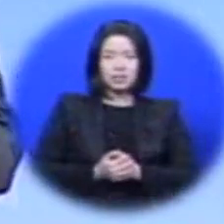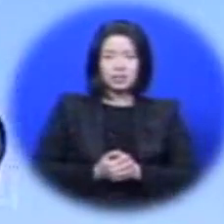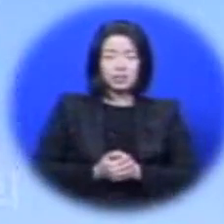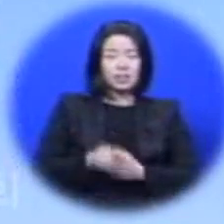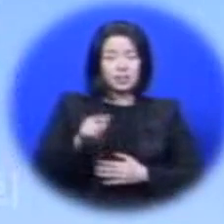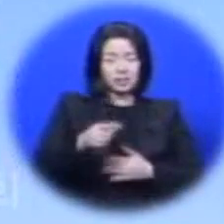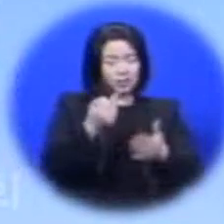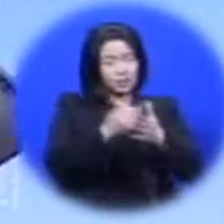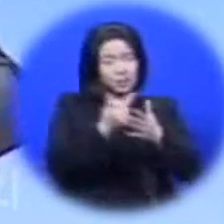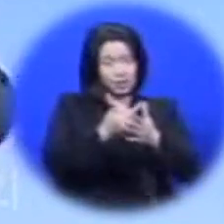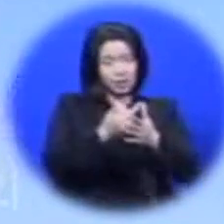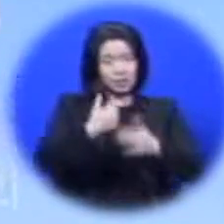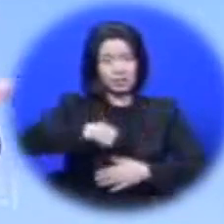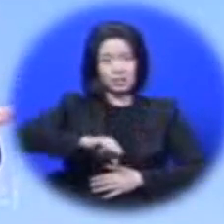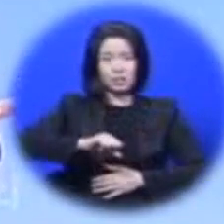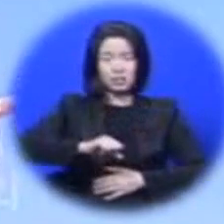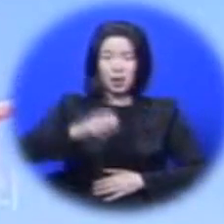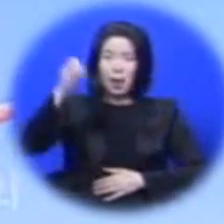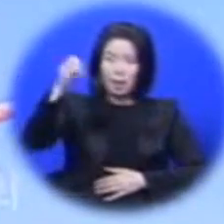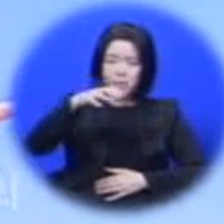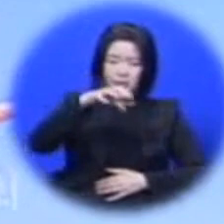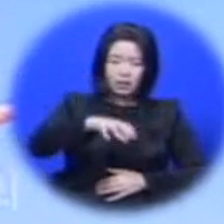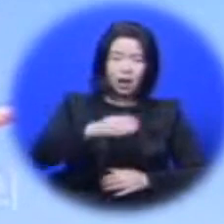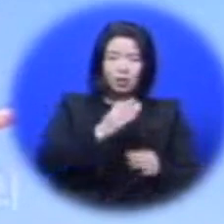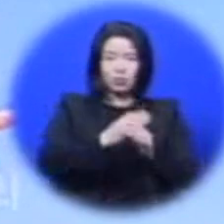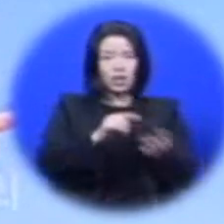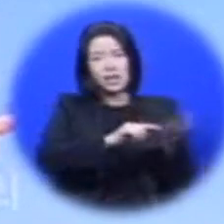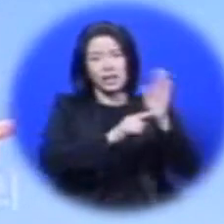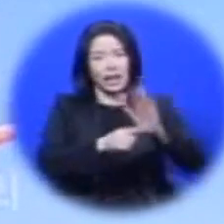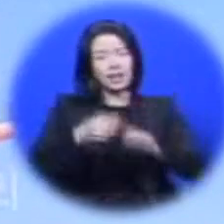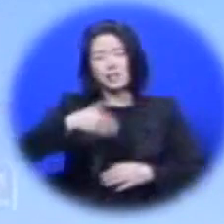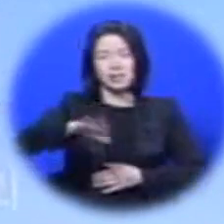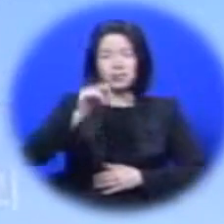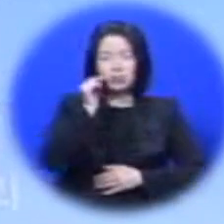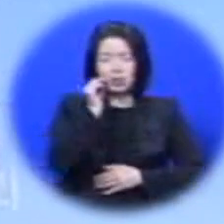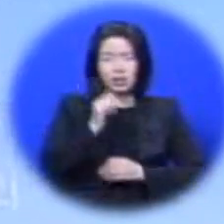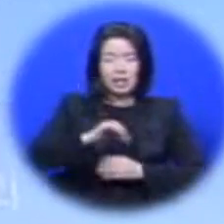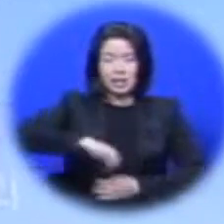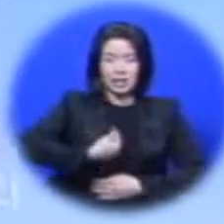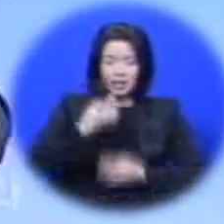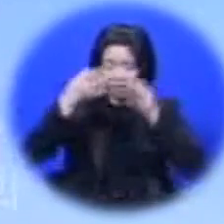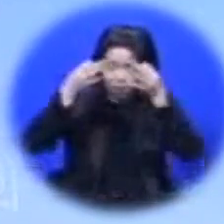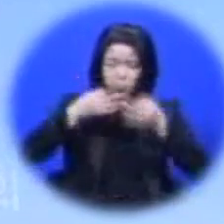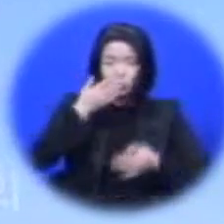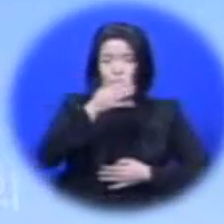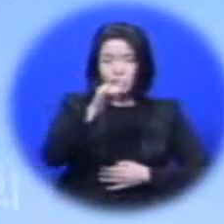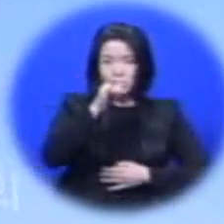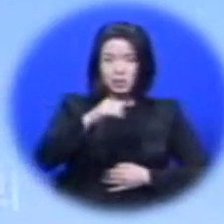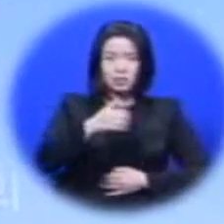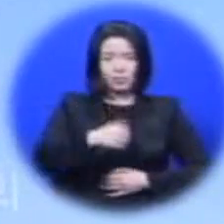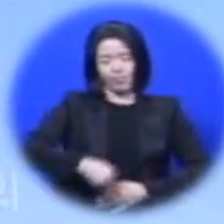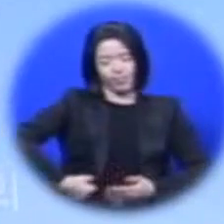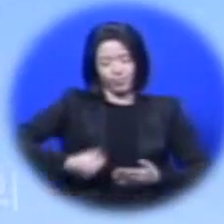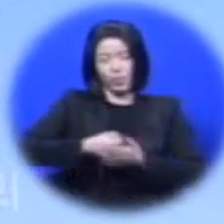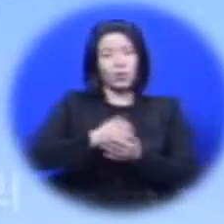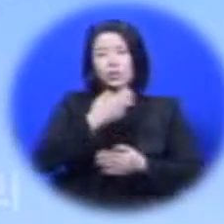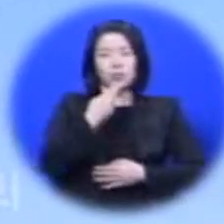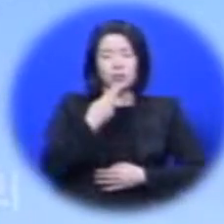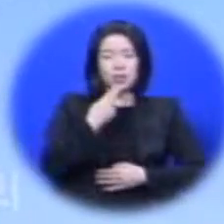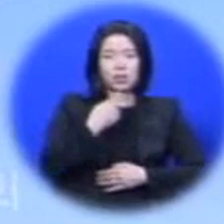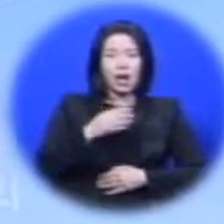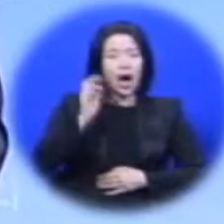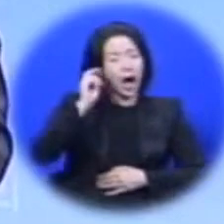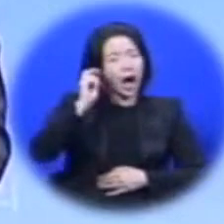이 큰아들은 빛 가운데 나가지를 못하고 있는 거예요. 자기를 볼 수 있는 용기가 없어요.